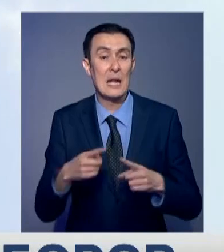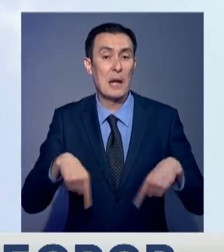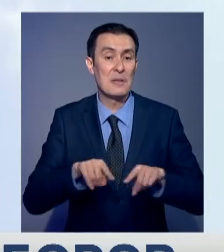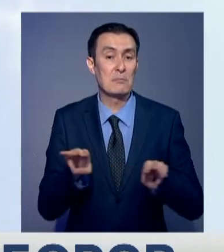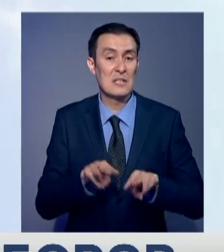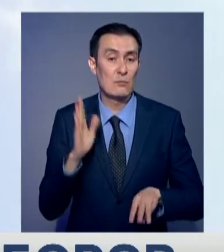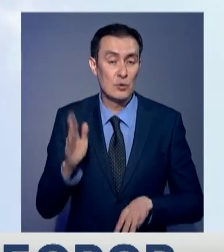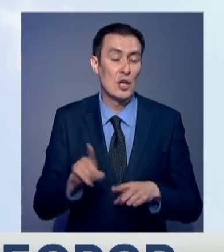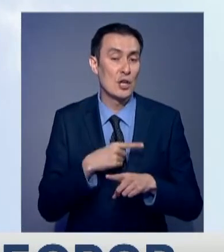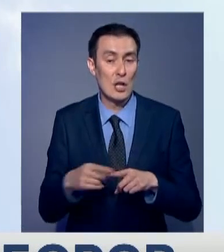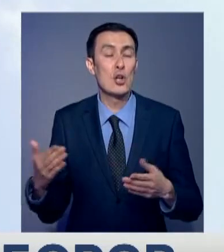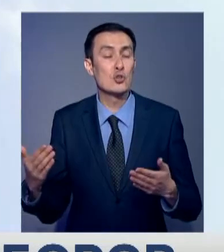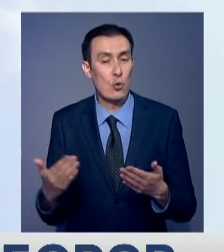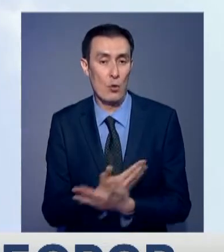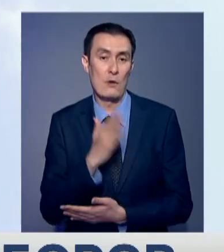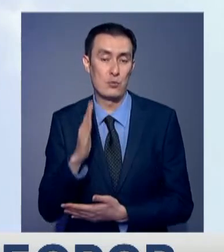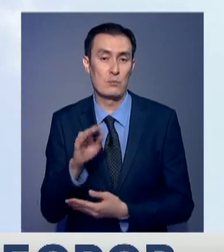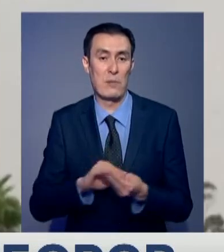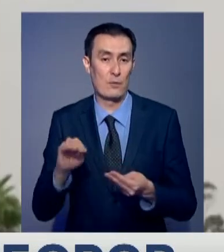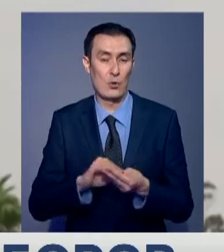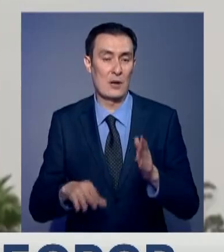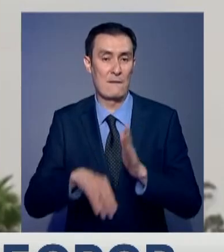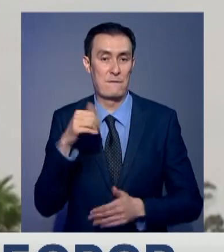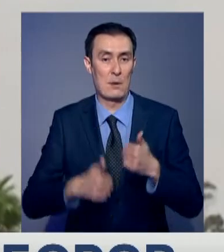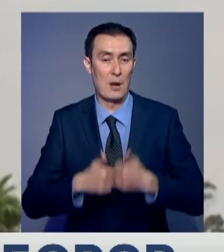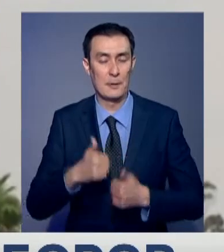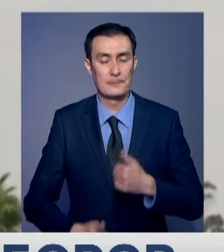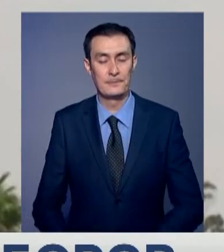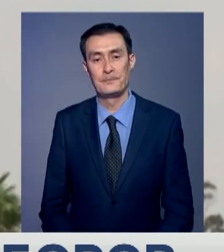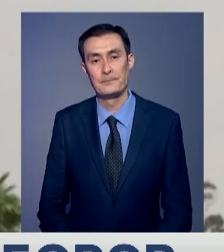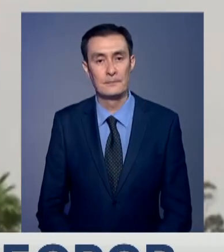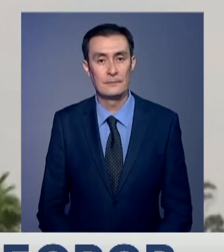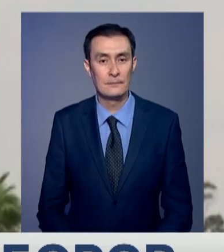министров, или будут назначены новые выборы. Сергей Услендер, Хабар 24.